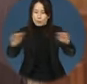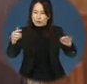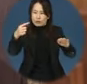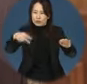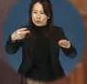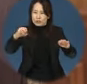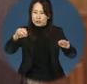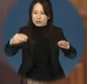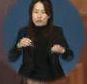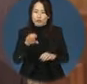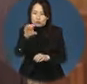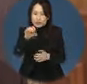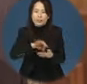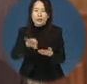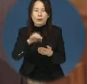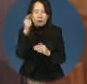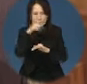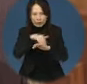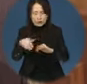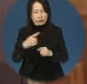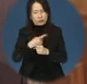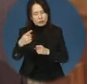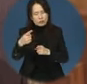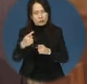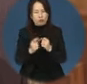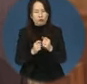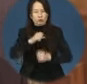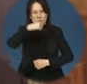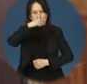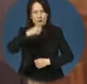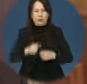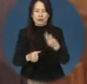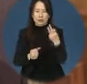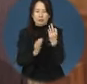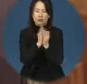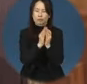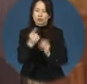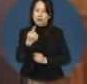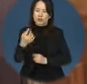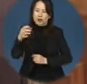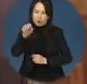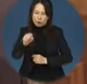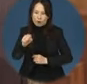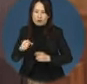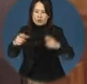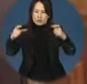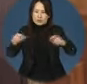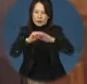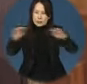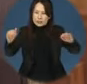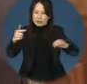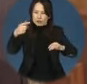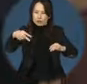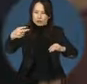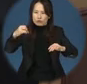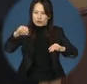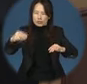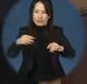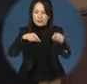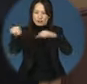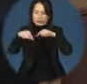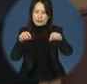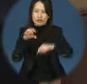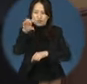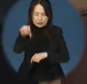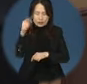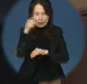매년 외상과 경우에도 13조 차력 정도를 지역 의 원유 들의 투자하는 것으로 애정도 의 곳이 이해를 예를 들면 구체적으로